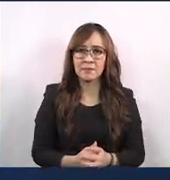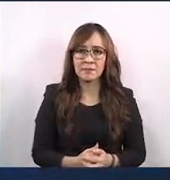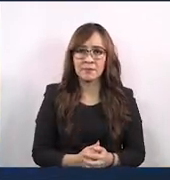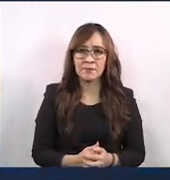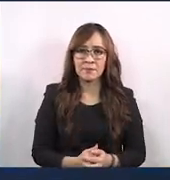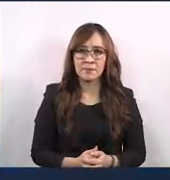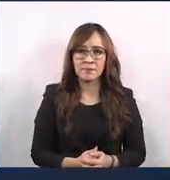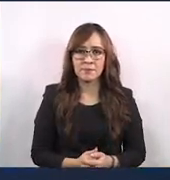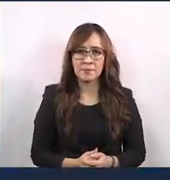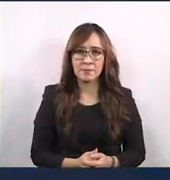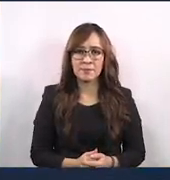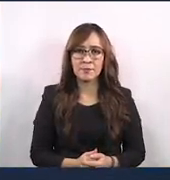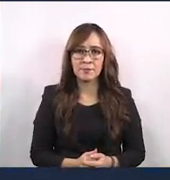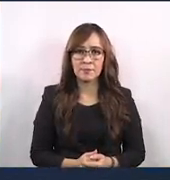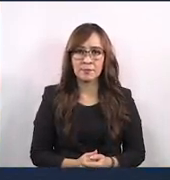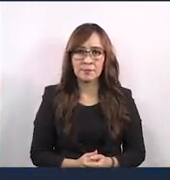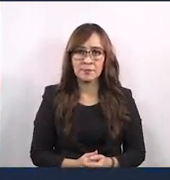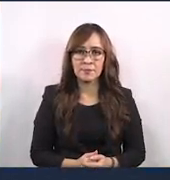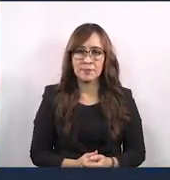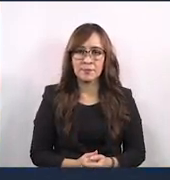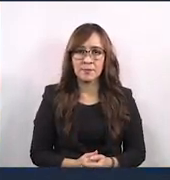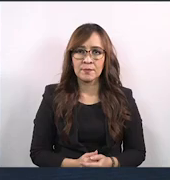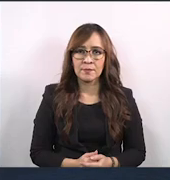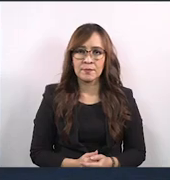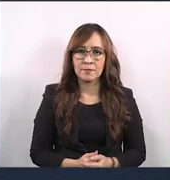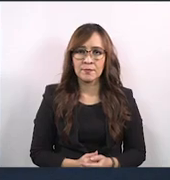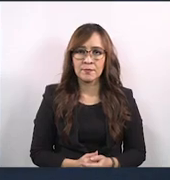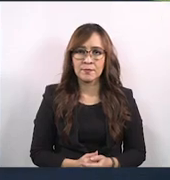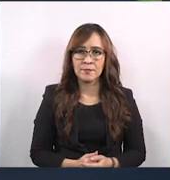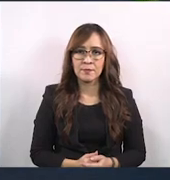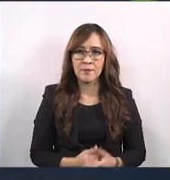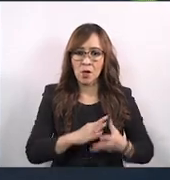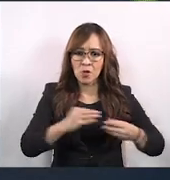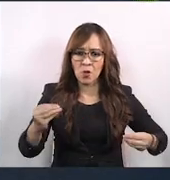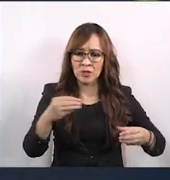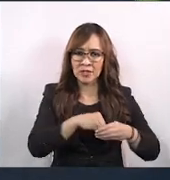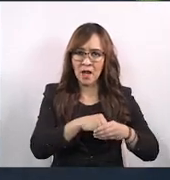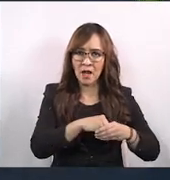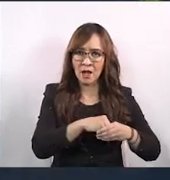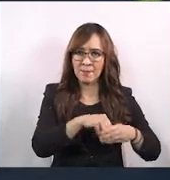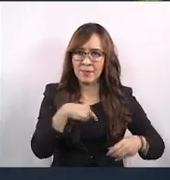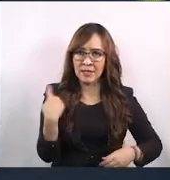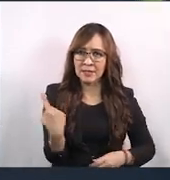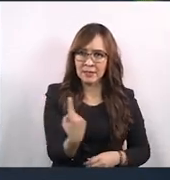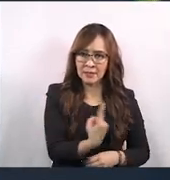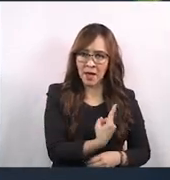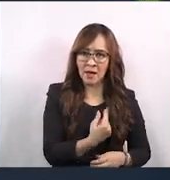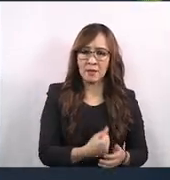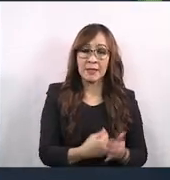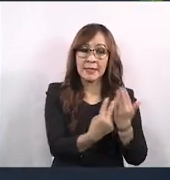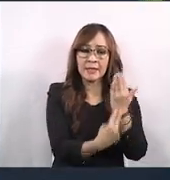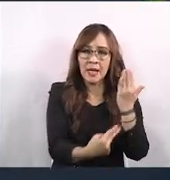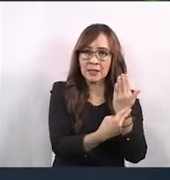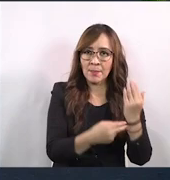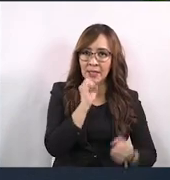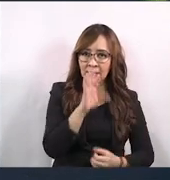mengasihi punya darah yang punya daging Tetapi dia prewed behind scene Alkitab sudah bilang apa yang pernah terjadi